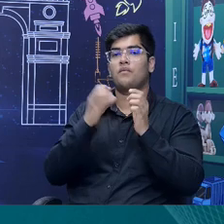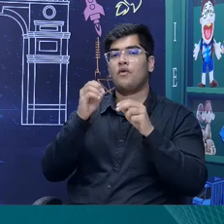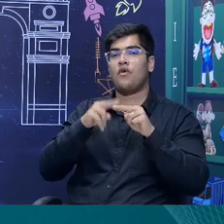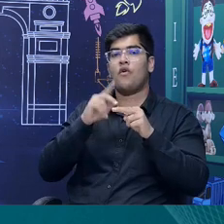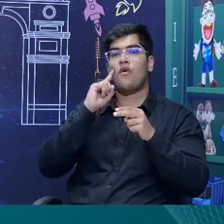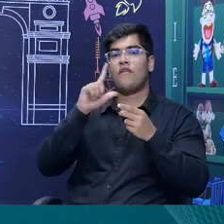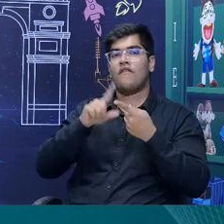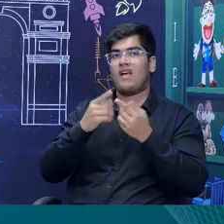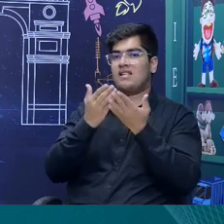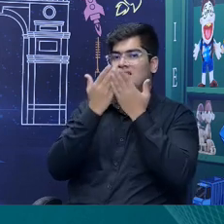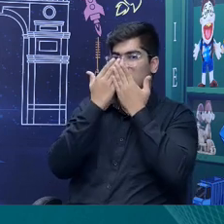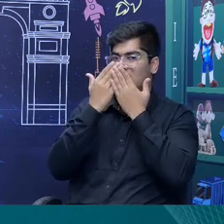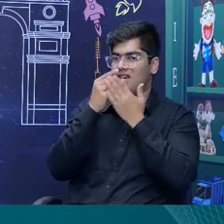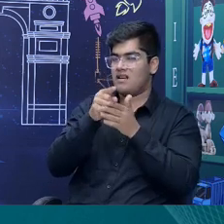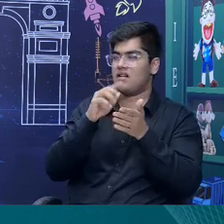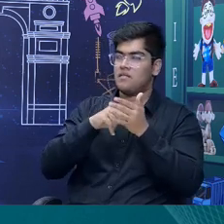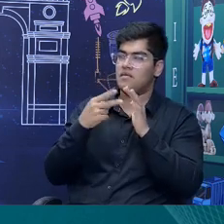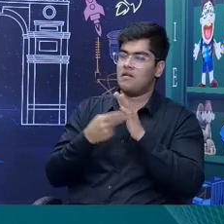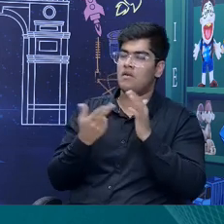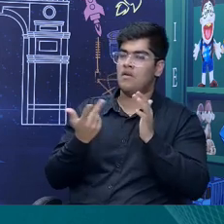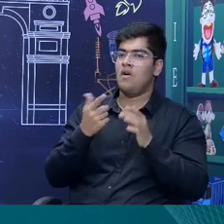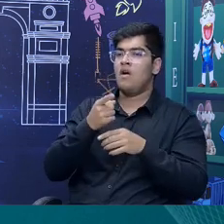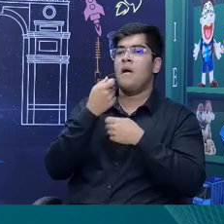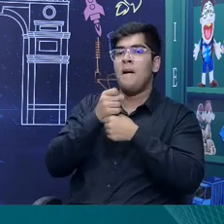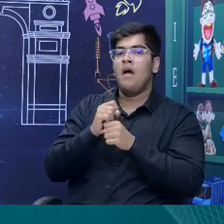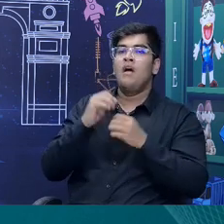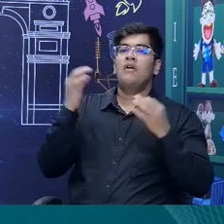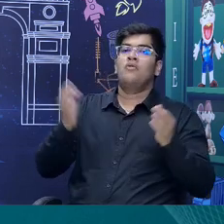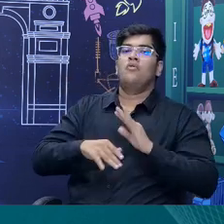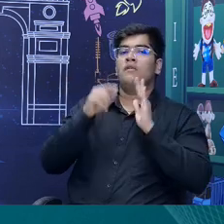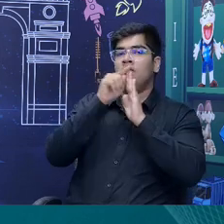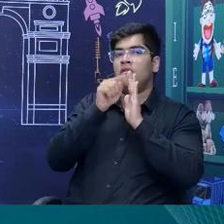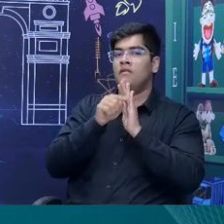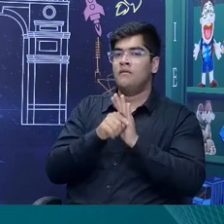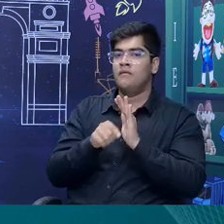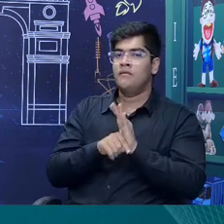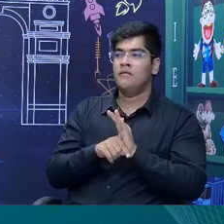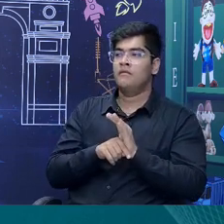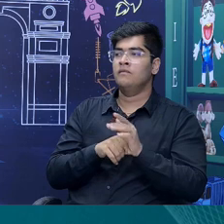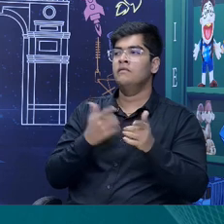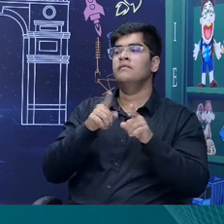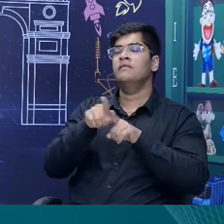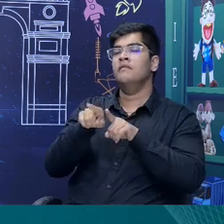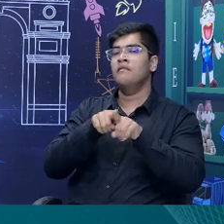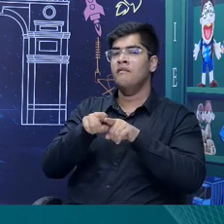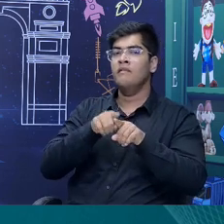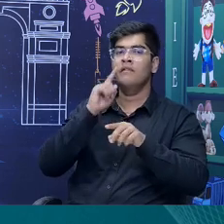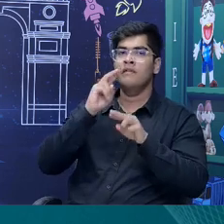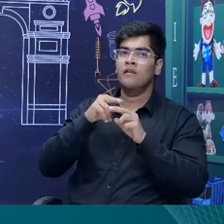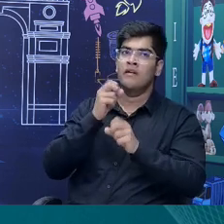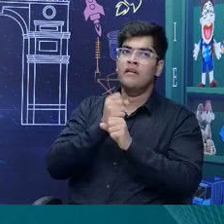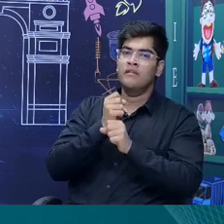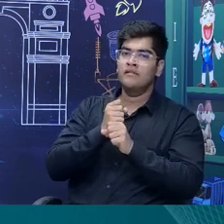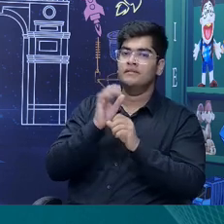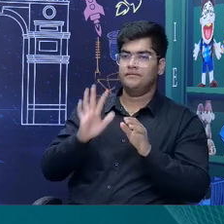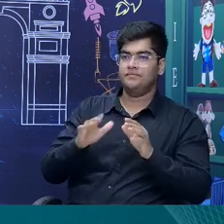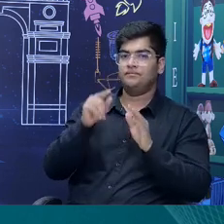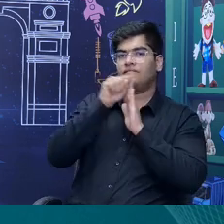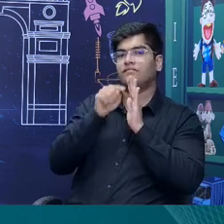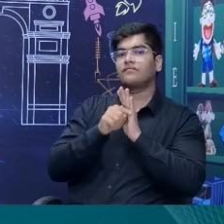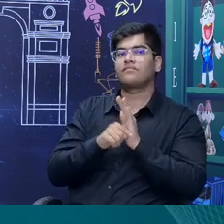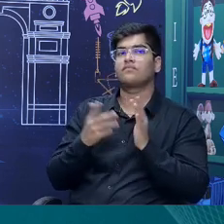इस हेल्पिंग तू फॉर्म मॉडर्न पॉलिसी पर एग्जांपल गवर्नमेंट हज पॉलिसी इस लाइक बेटी बचाओ बेटी पढ़ाओ